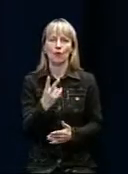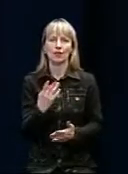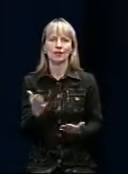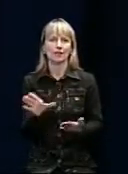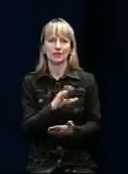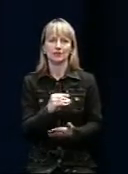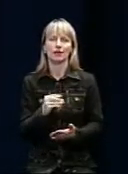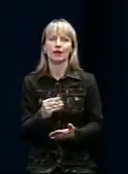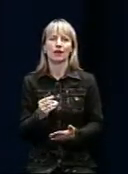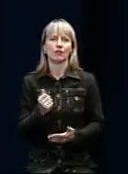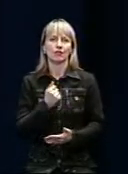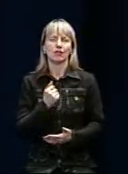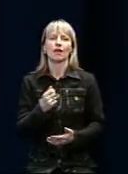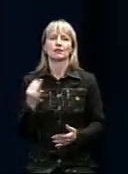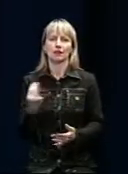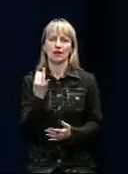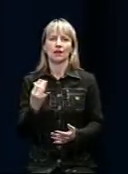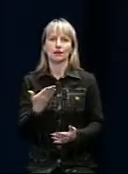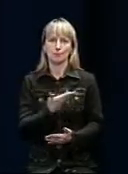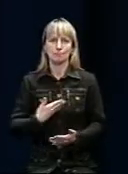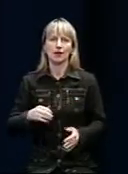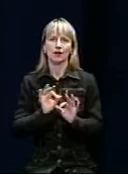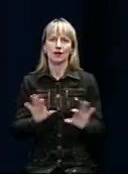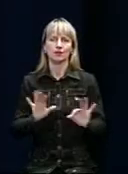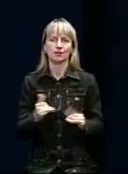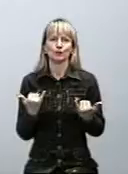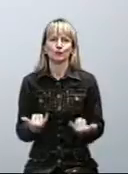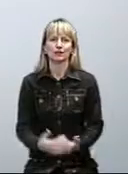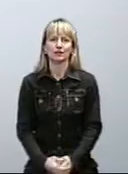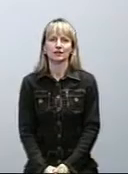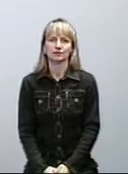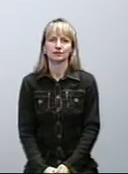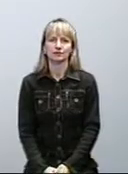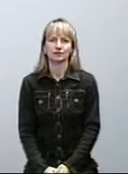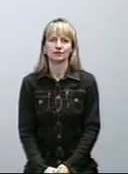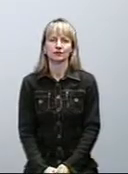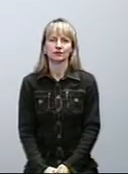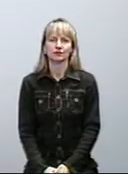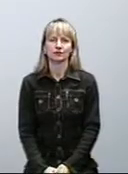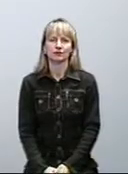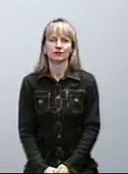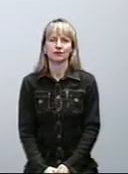наживо, не біда, про найцікавіше розкажуть наші кореспонденти.